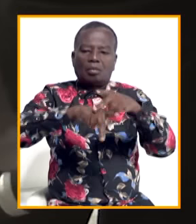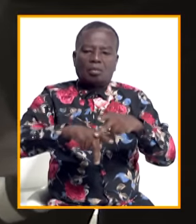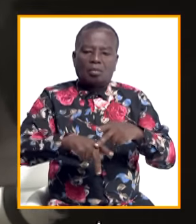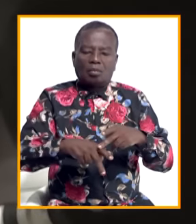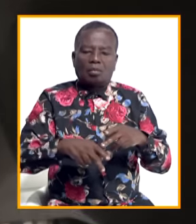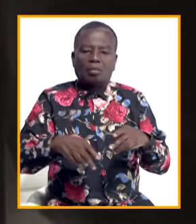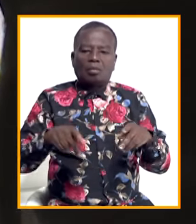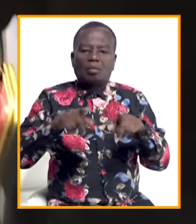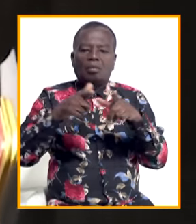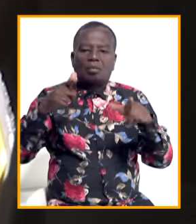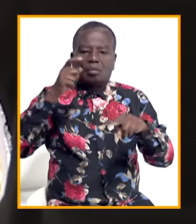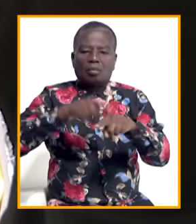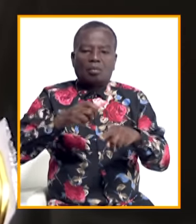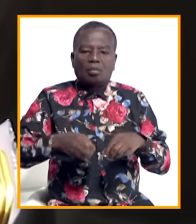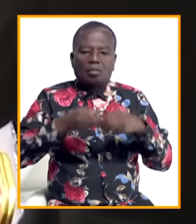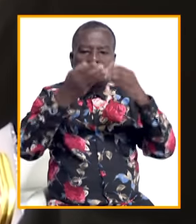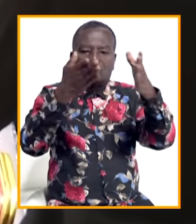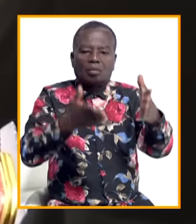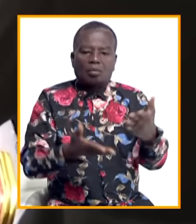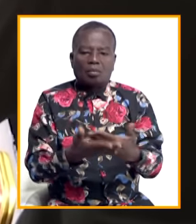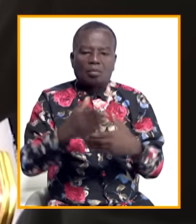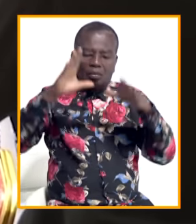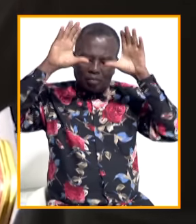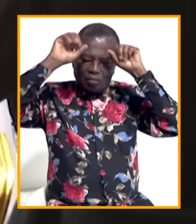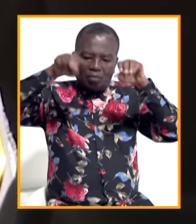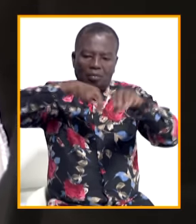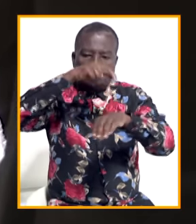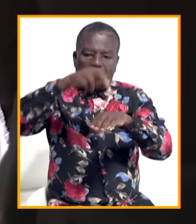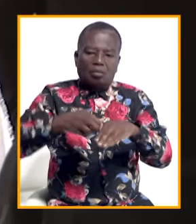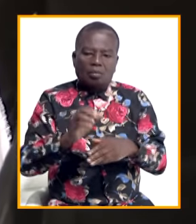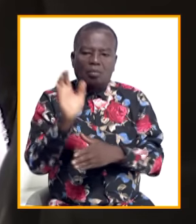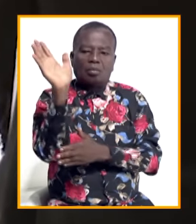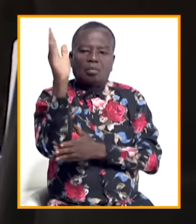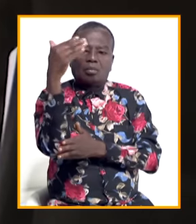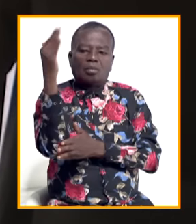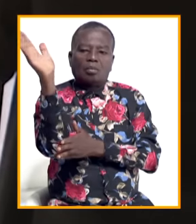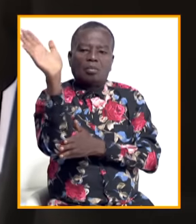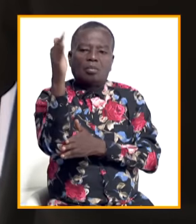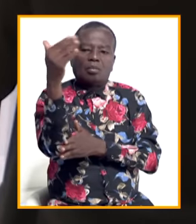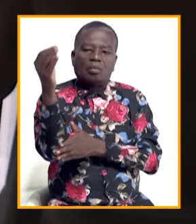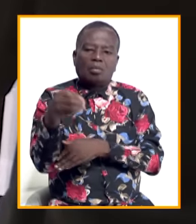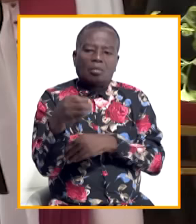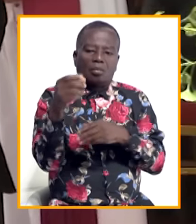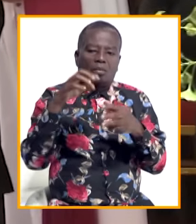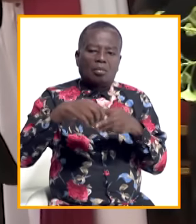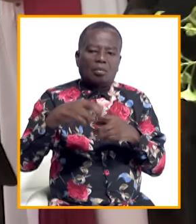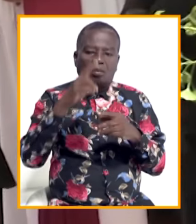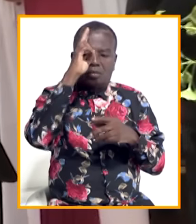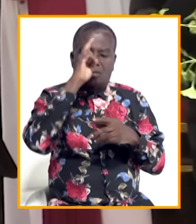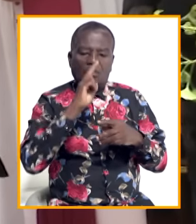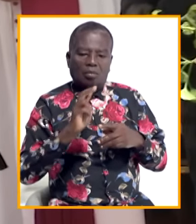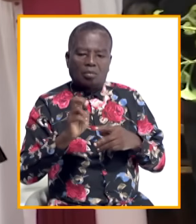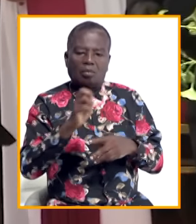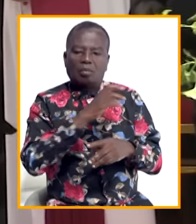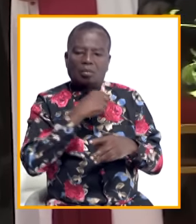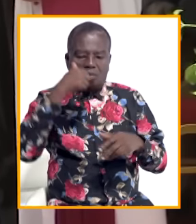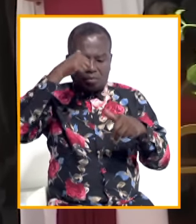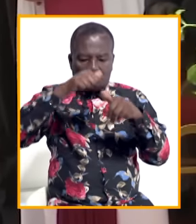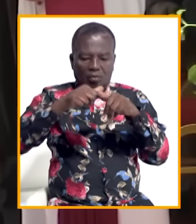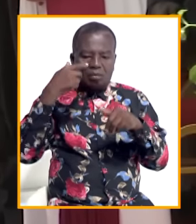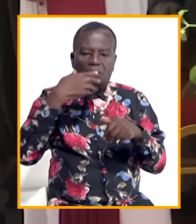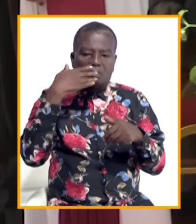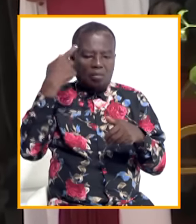Ultime moment, la remise par le président de la République du drapeau de l'État à la veuve, en signe de reconnaissance pour